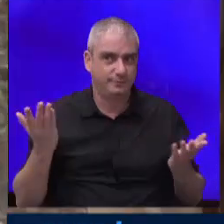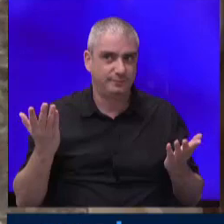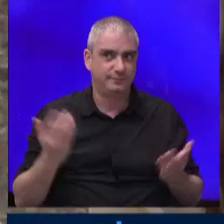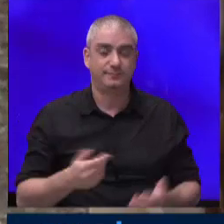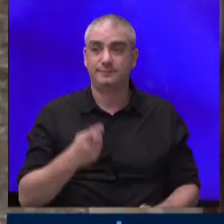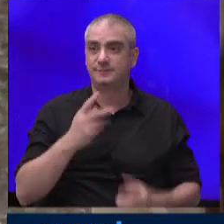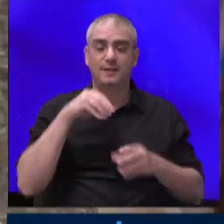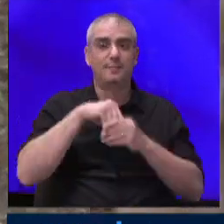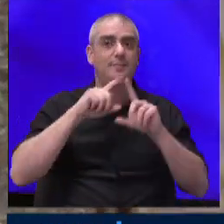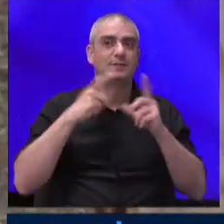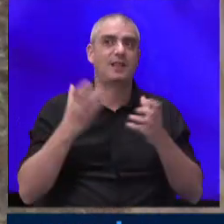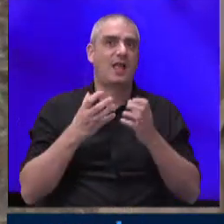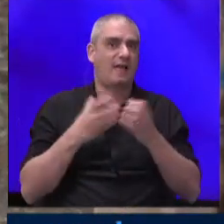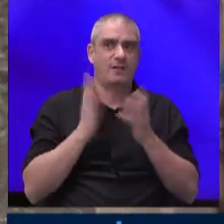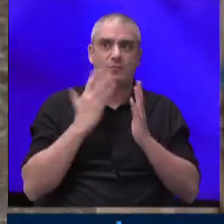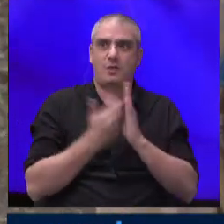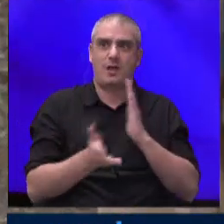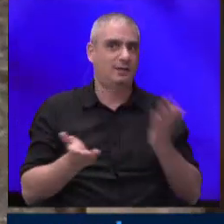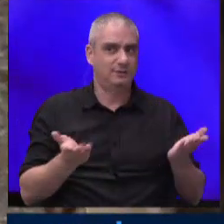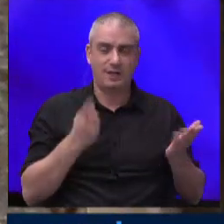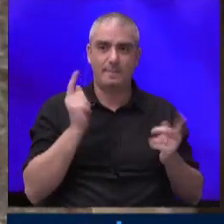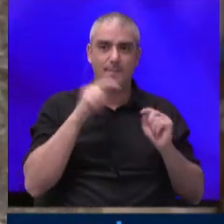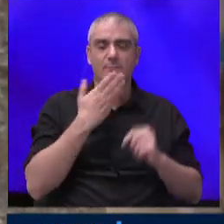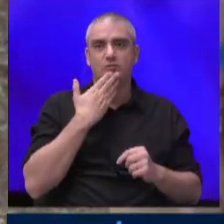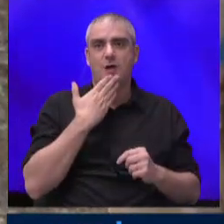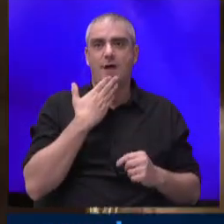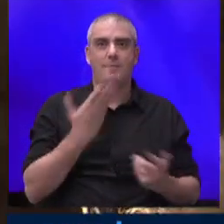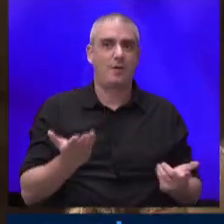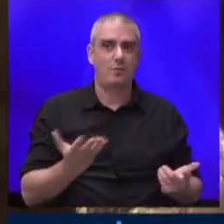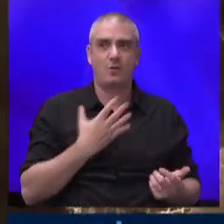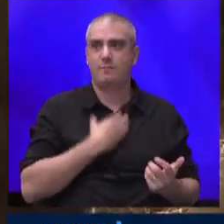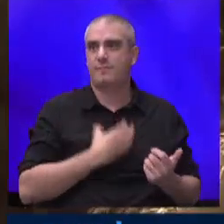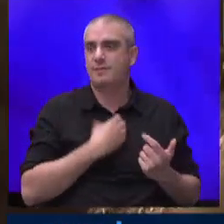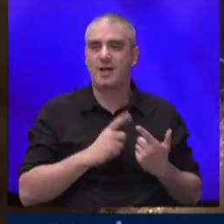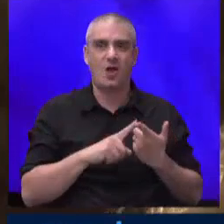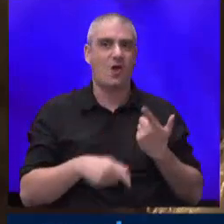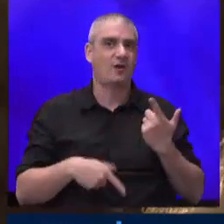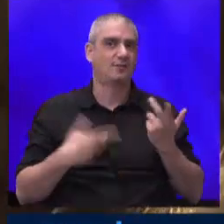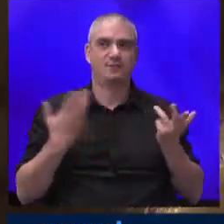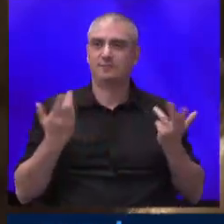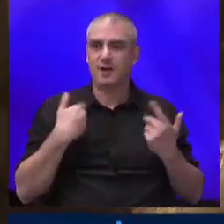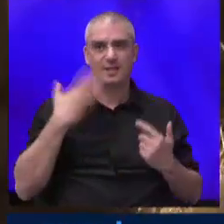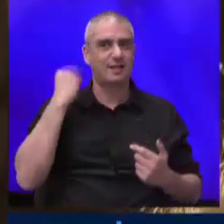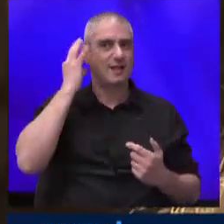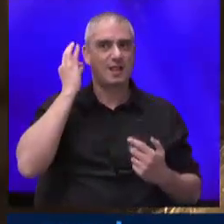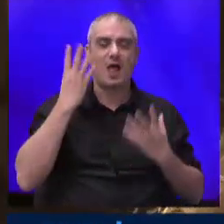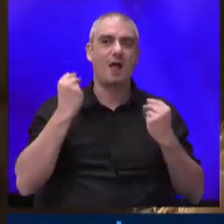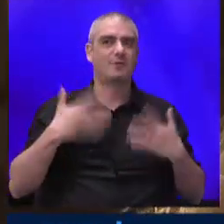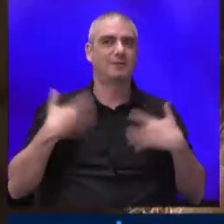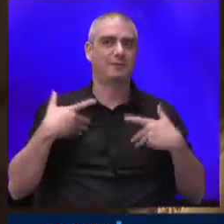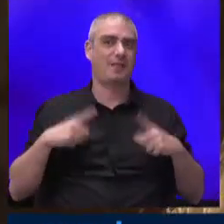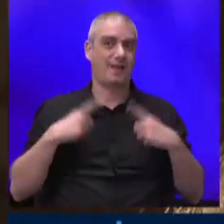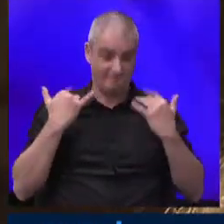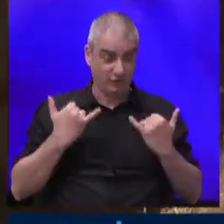חסרה. הם מגיעים למצבים של שעמום, דיכאון. הייתי ילדה עם המון שמחת חיים, וגם עכשיו יש לי, אבל